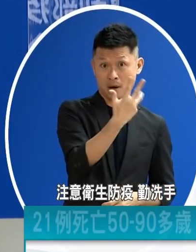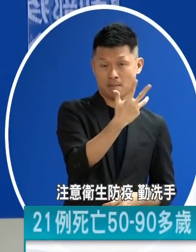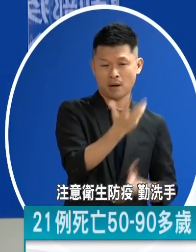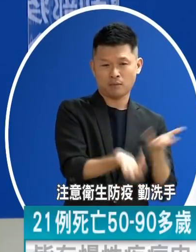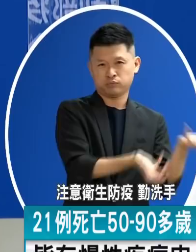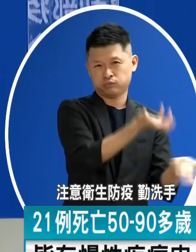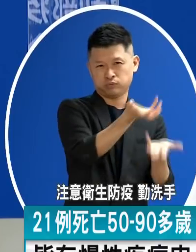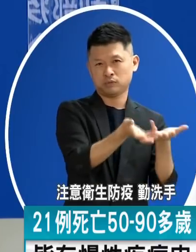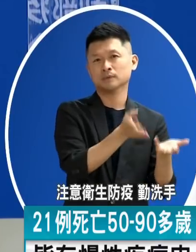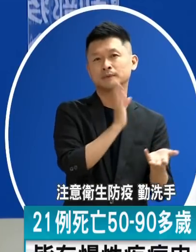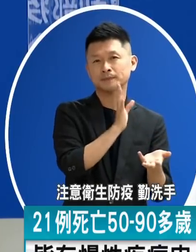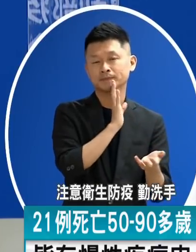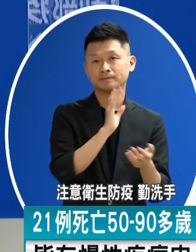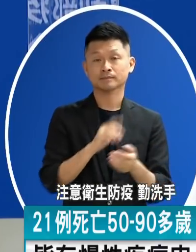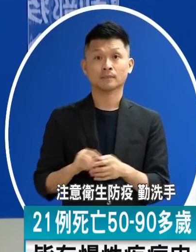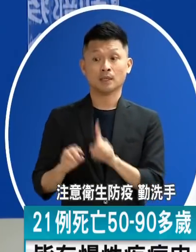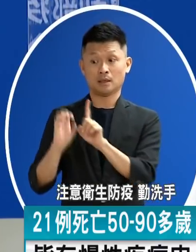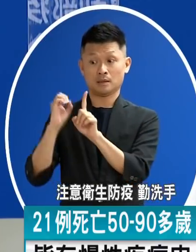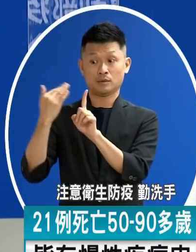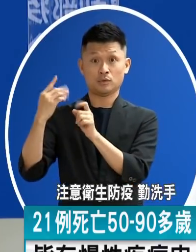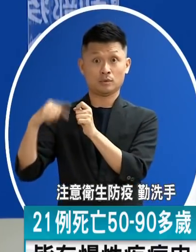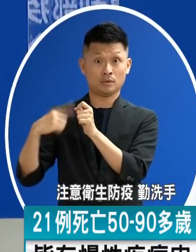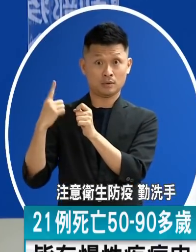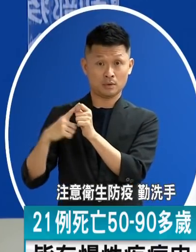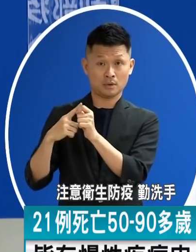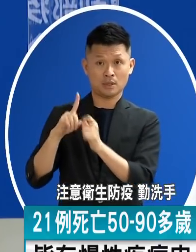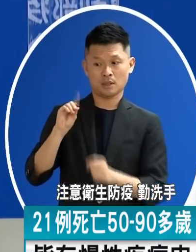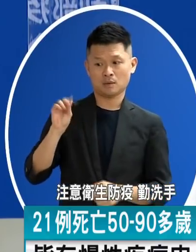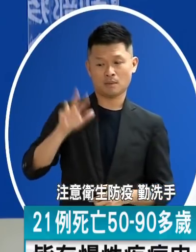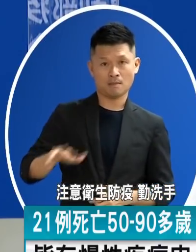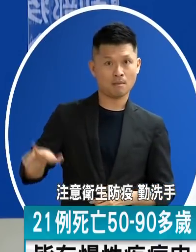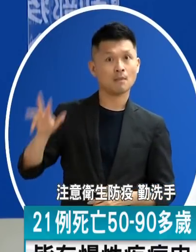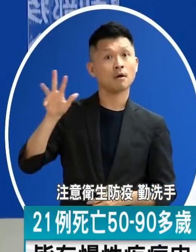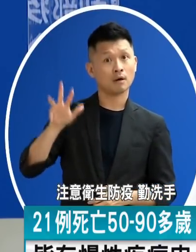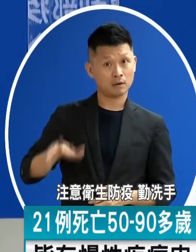17,800多具，那109年是